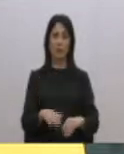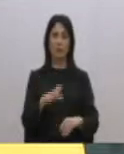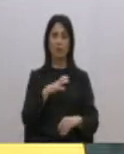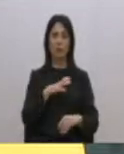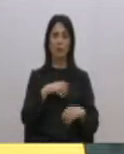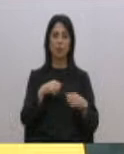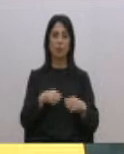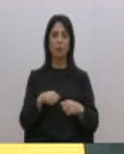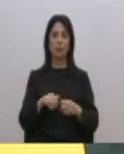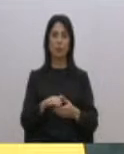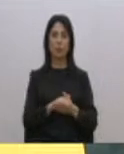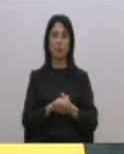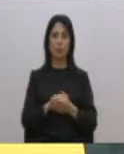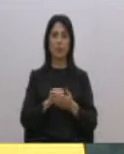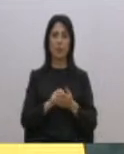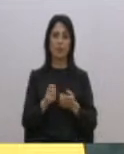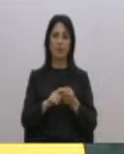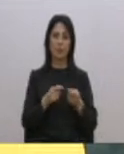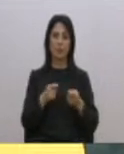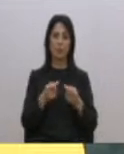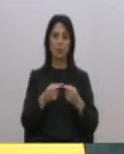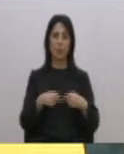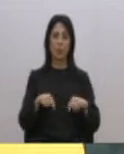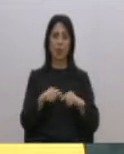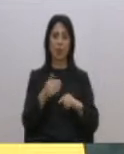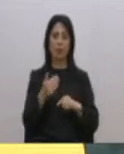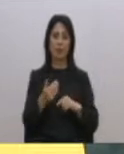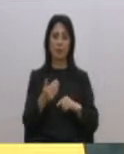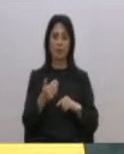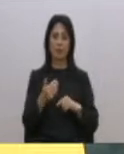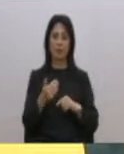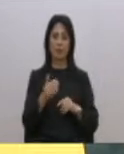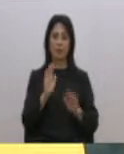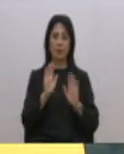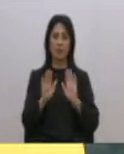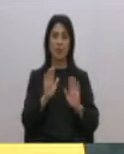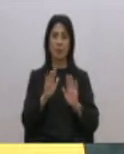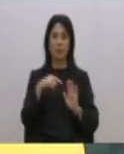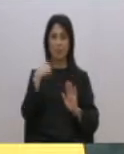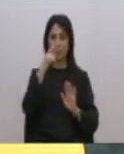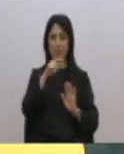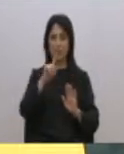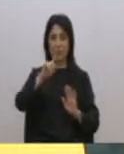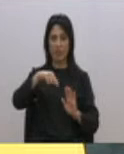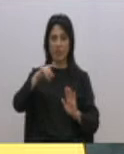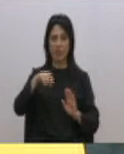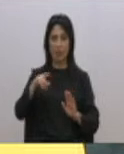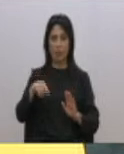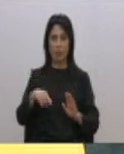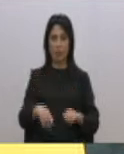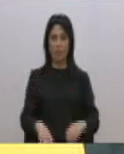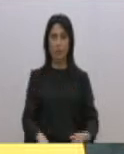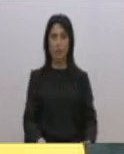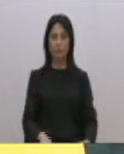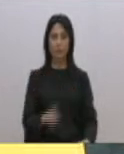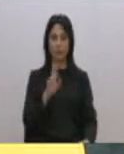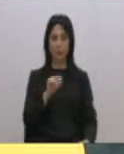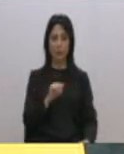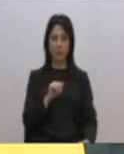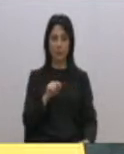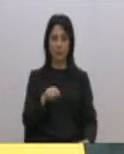ქონებრივი უფლებების კოლექტიურ საფუძველზე მართველი ორგანიზაციის ხელმძღვანელი პირების ვალდებულებები. Და